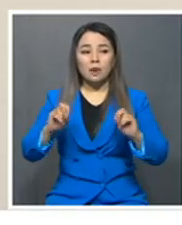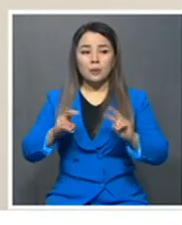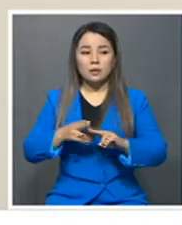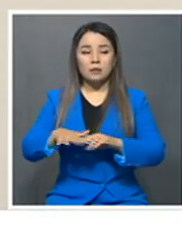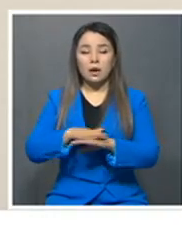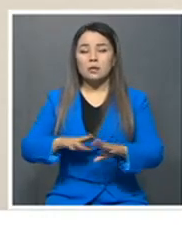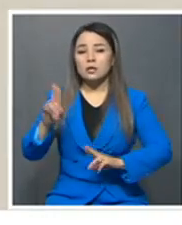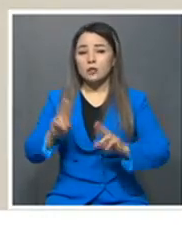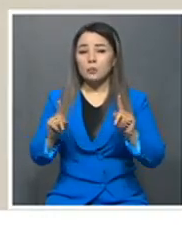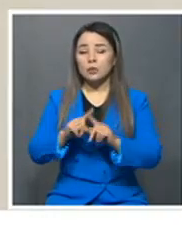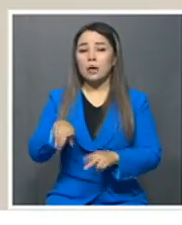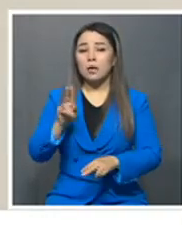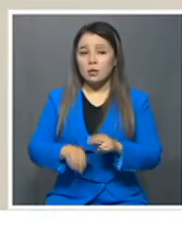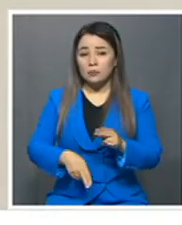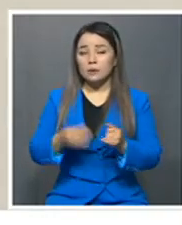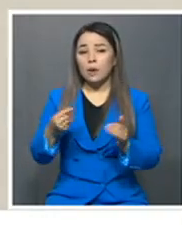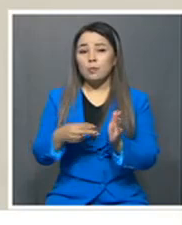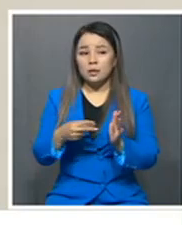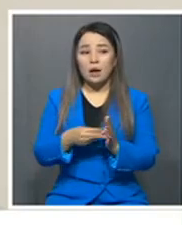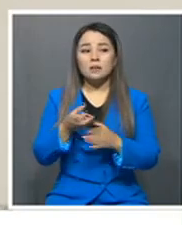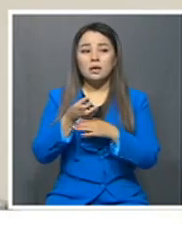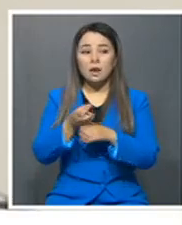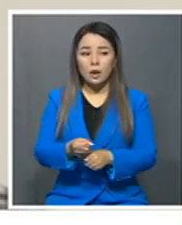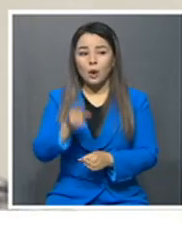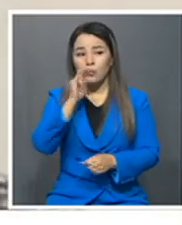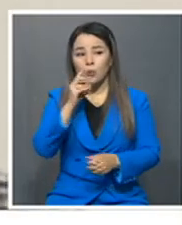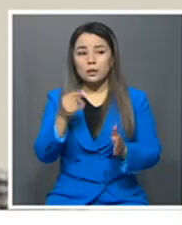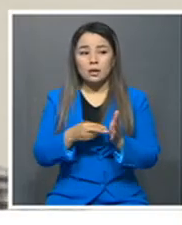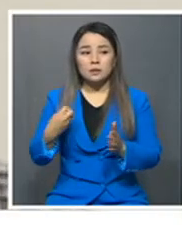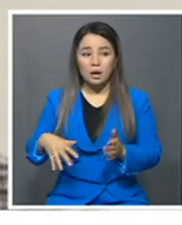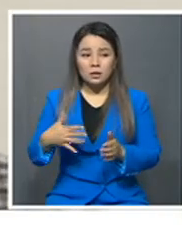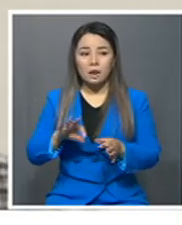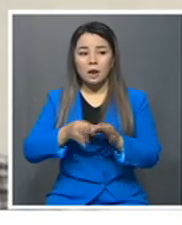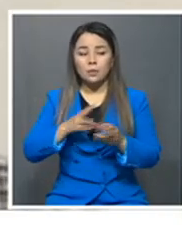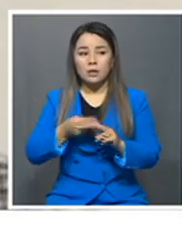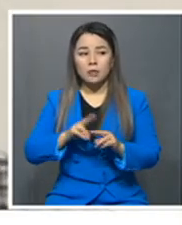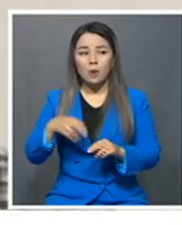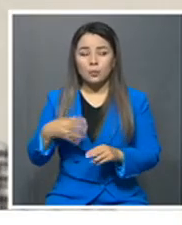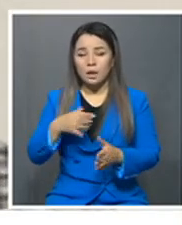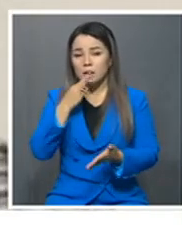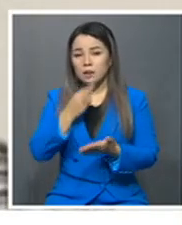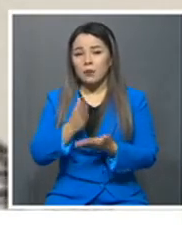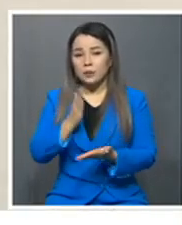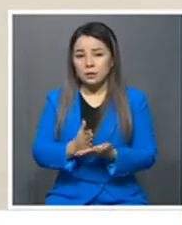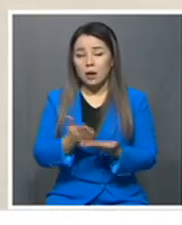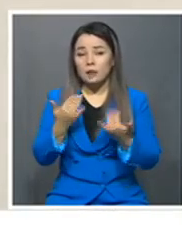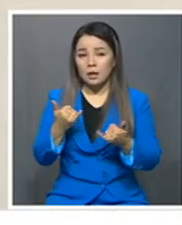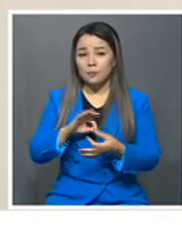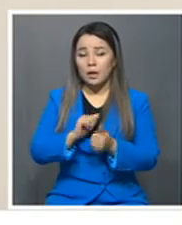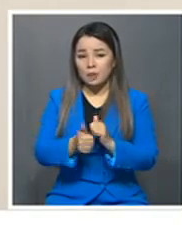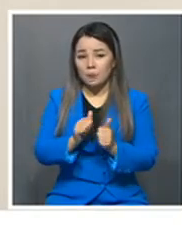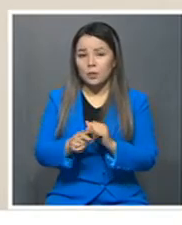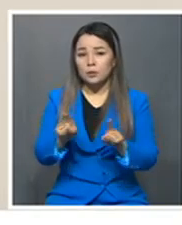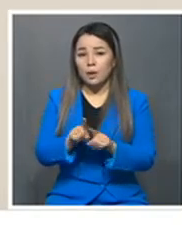әлемде аяқталуы, доллар бағамының азайып, мұнайдың қымбаттауына сәйкесінше теңгенің де қымбаттауына әкеліп соғуда. Айырбас